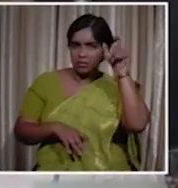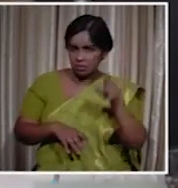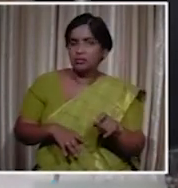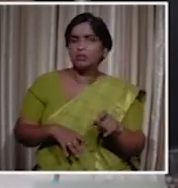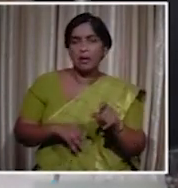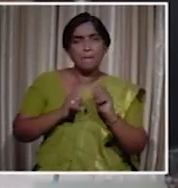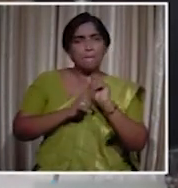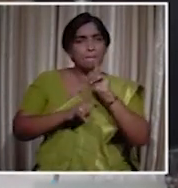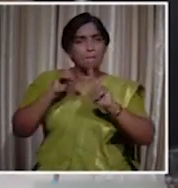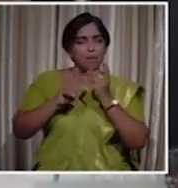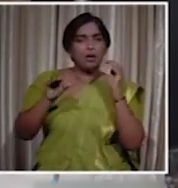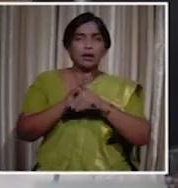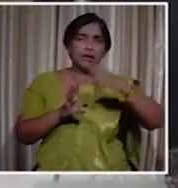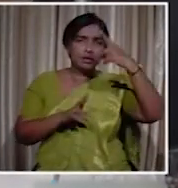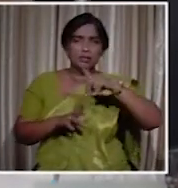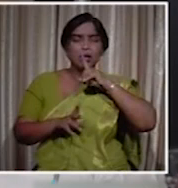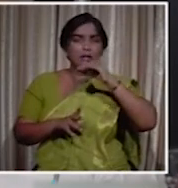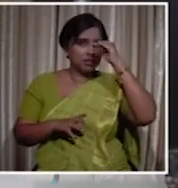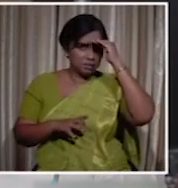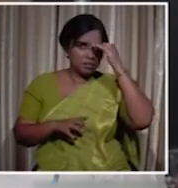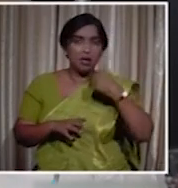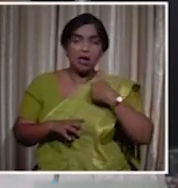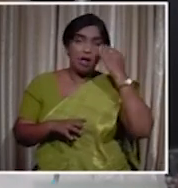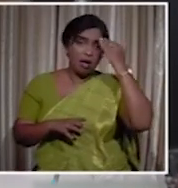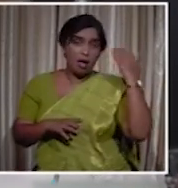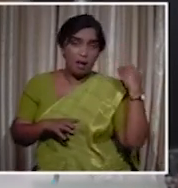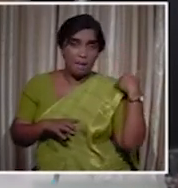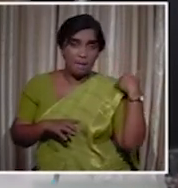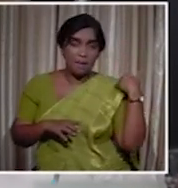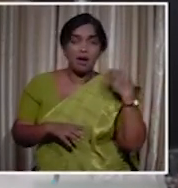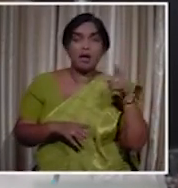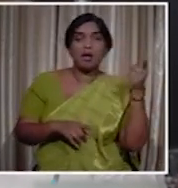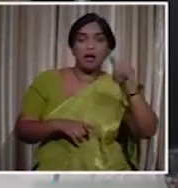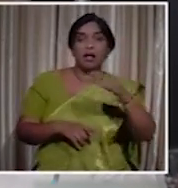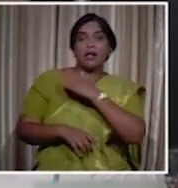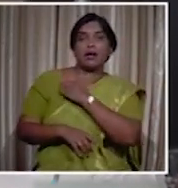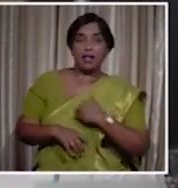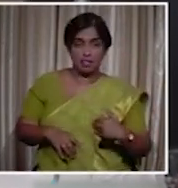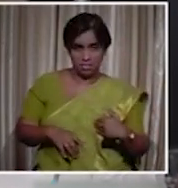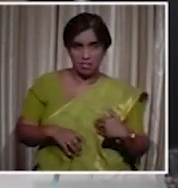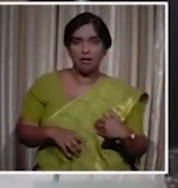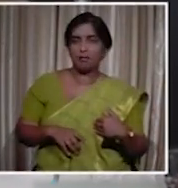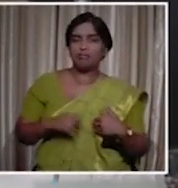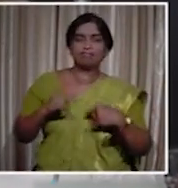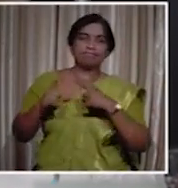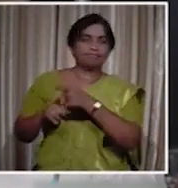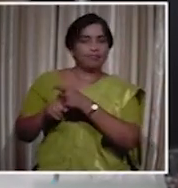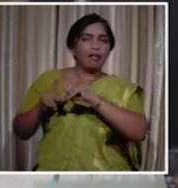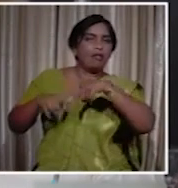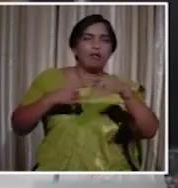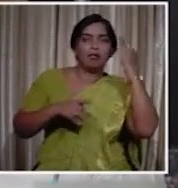සෙනත් සභාවේ නියෝජ්‍ය කතානායක තුමිය හැටියට මගේ අම්මගේ නැන්දා ඇඩ්ලින් මොනමුඩි. ඊට පස්සේ කවුරුවත් මේ තනතුරු